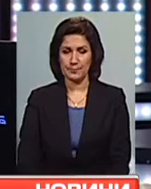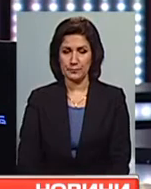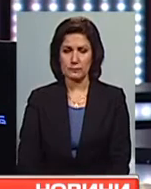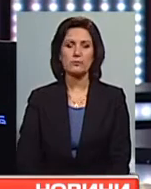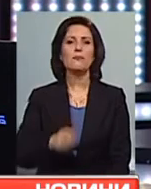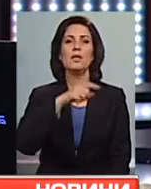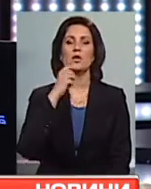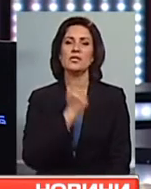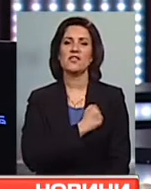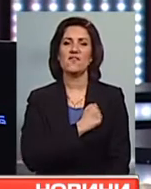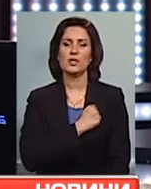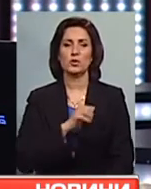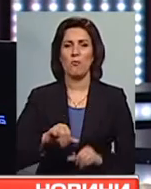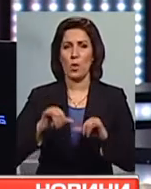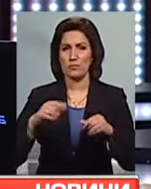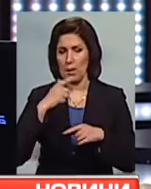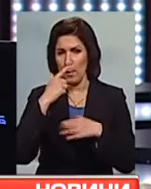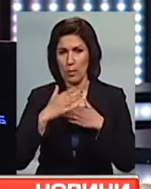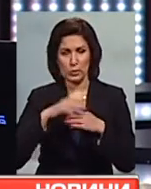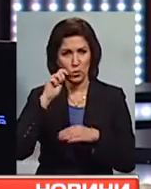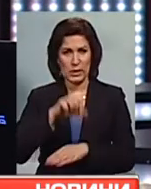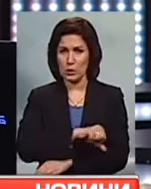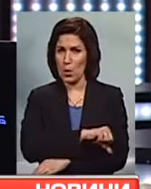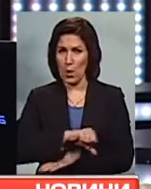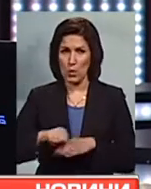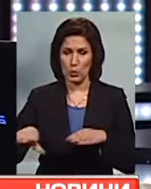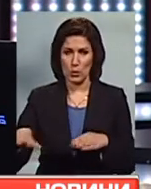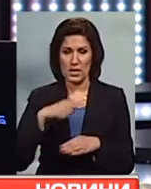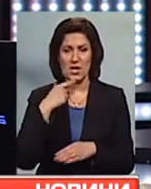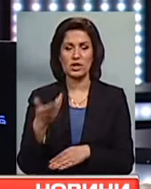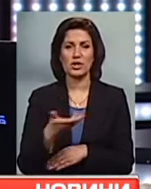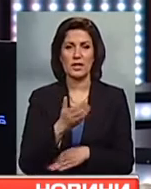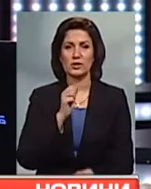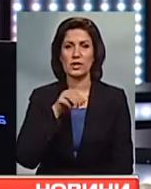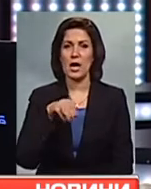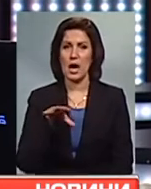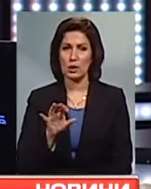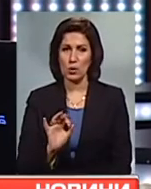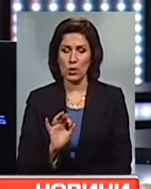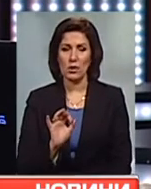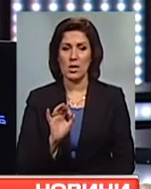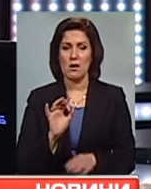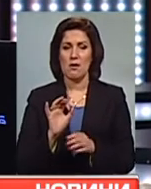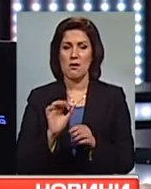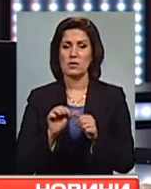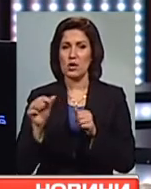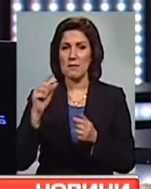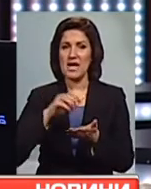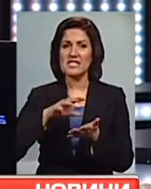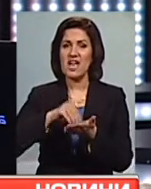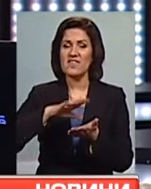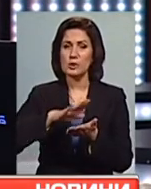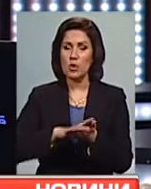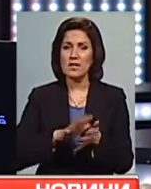а російські військові активізувались поблизу українського кордону повідомляє антитерористичної операції Володимир впливи зокрема зафіксовано